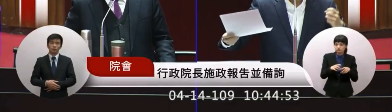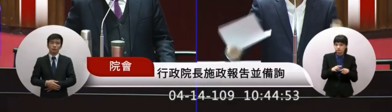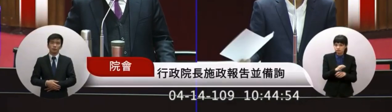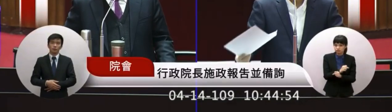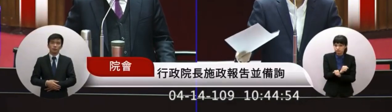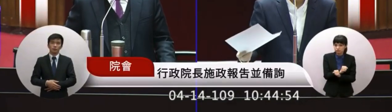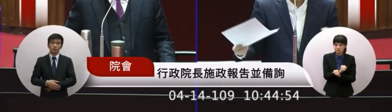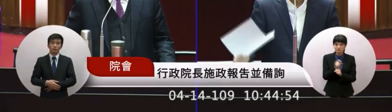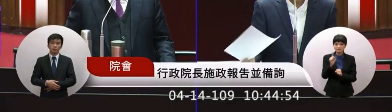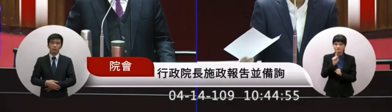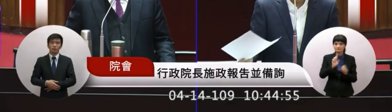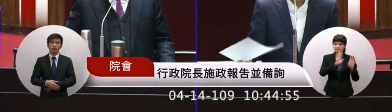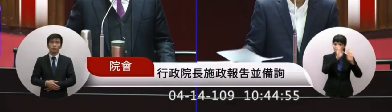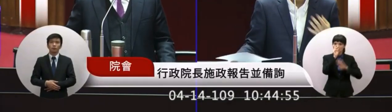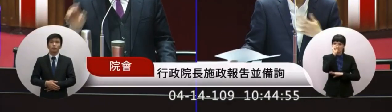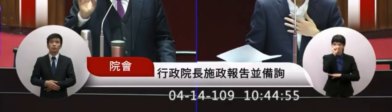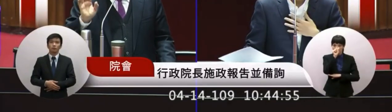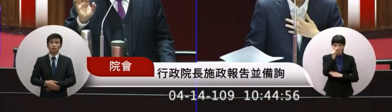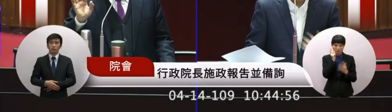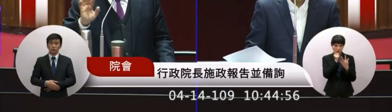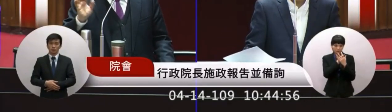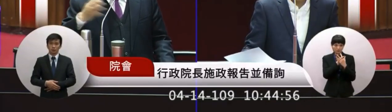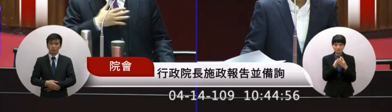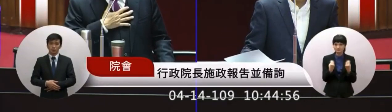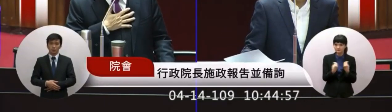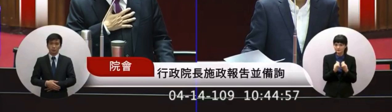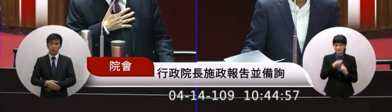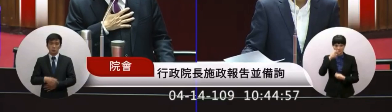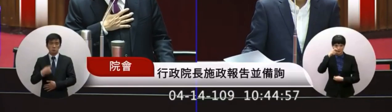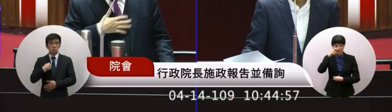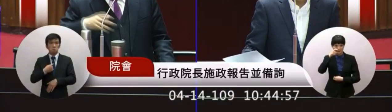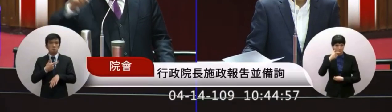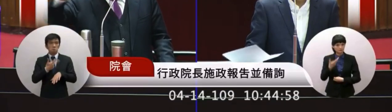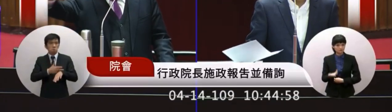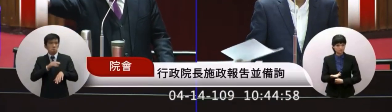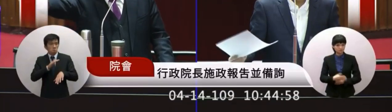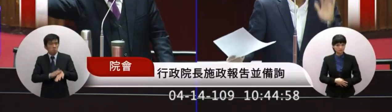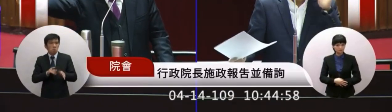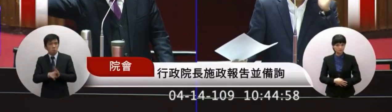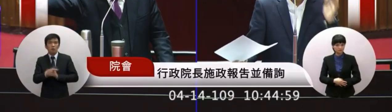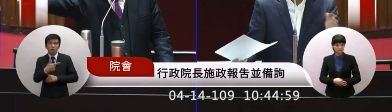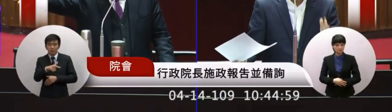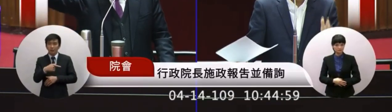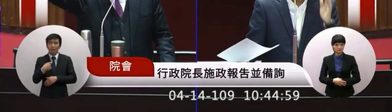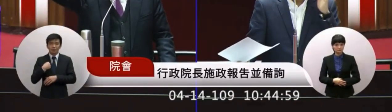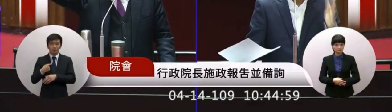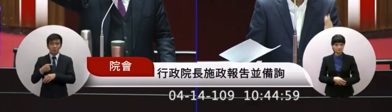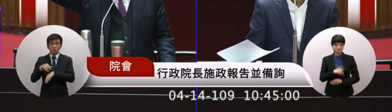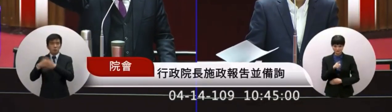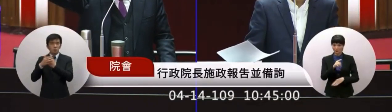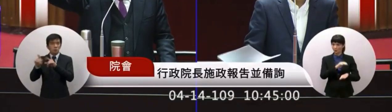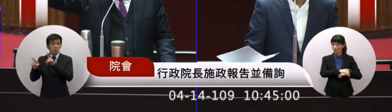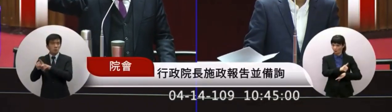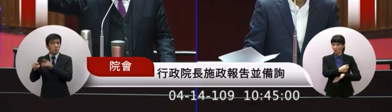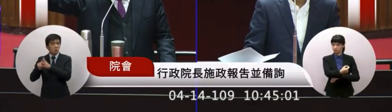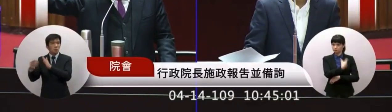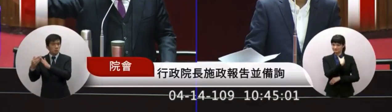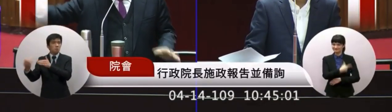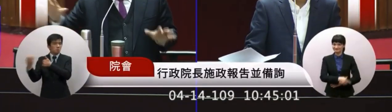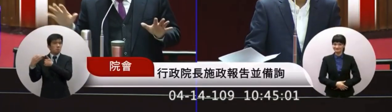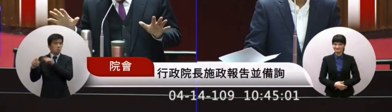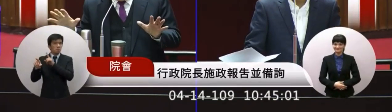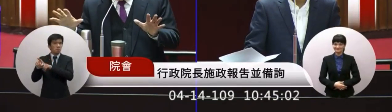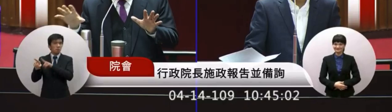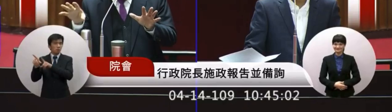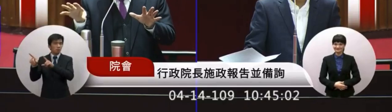或哪些参数或指标，我们要怎么观察？ 我不是专家，但我都挺专家的。 对我来说，你就是专家。 你看现